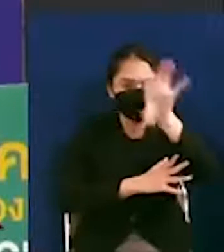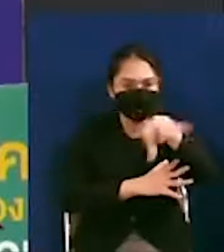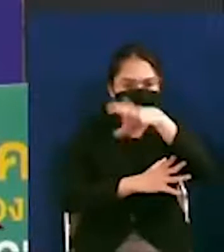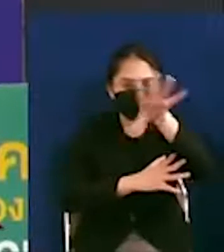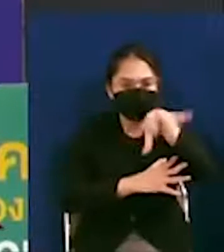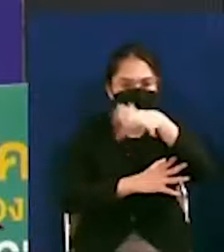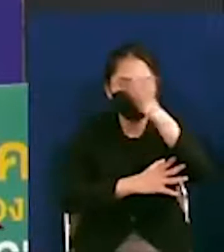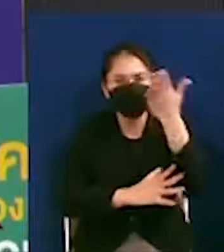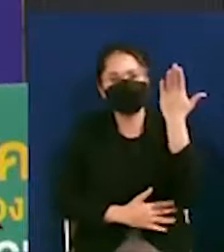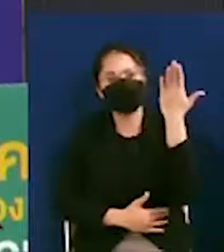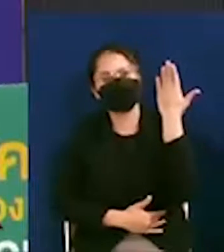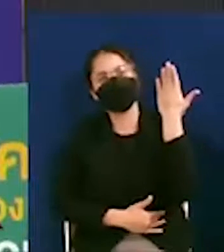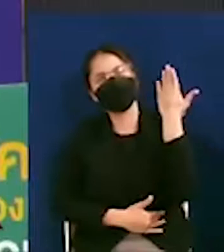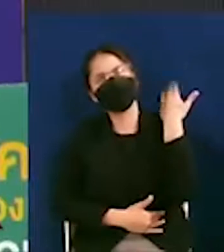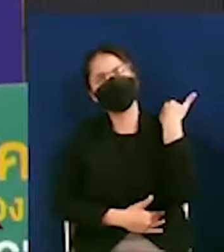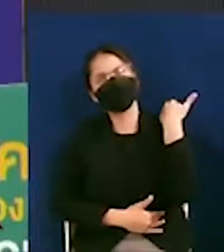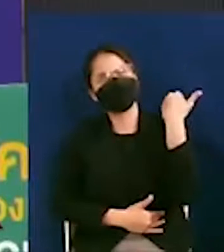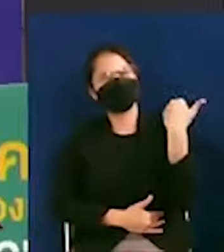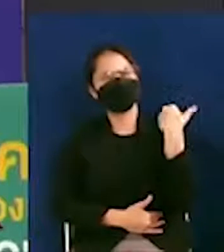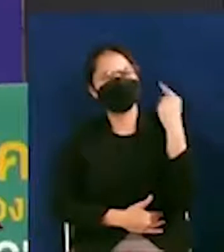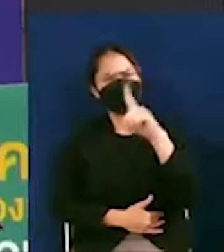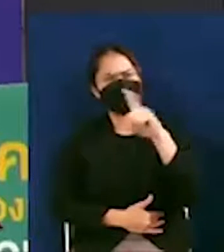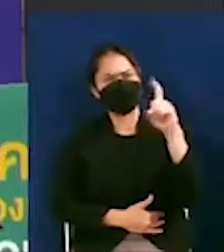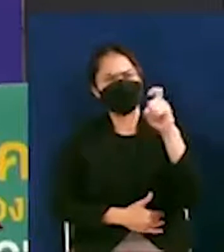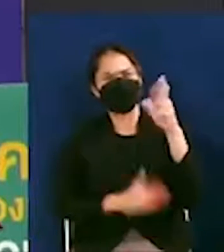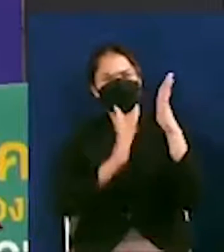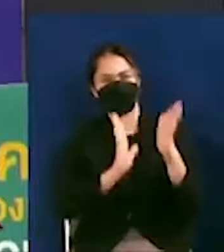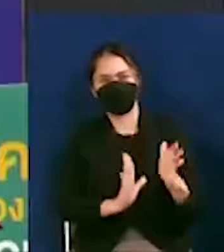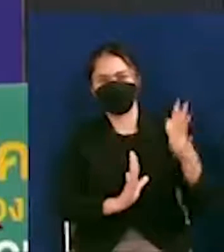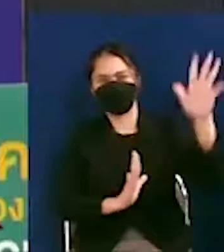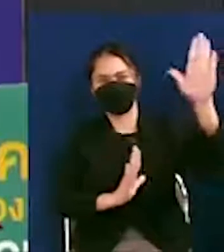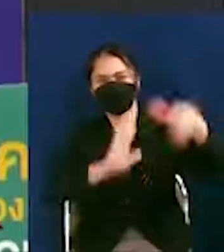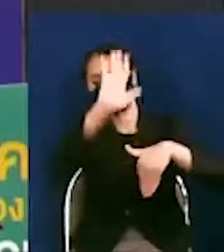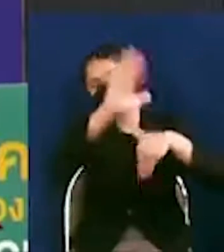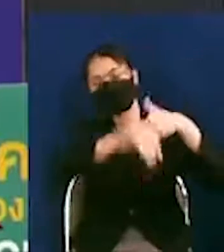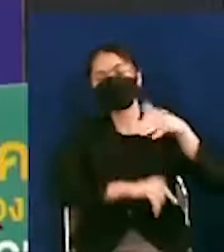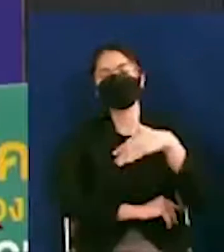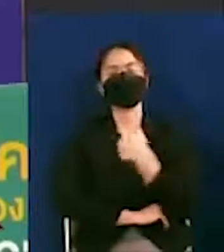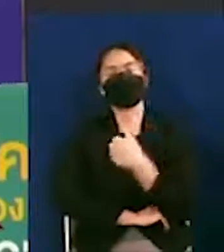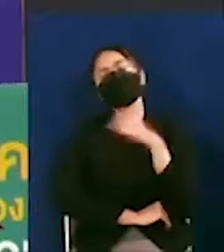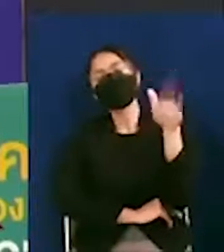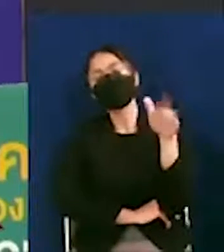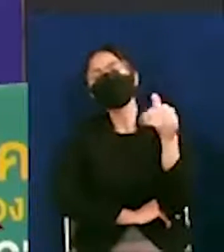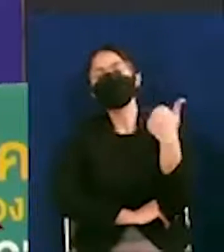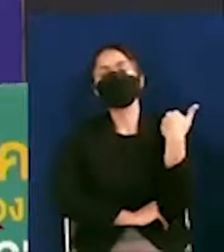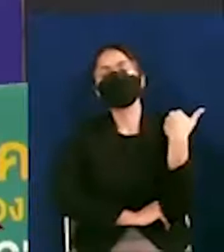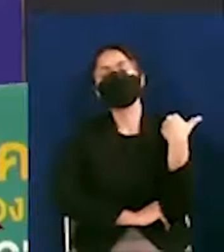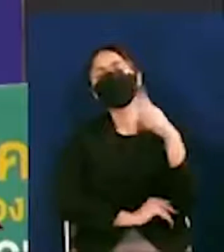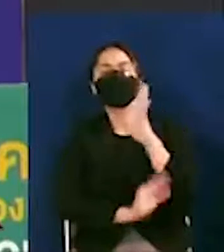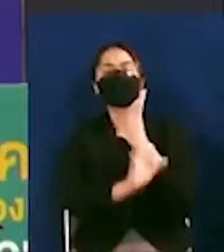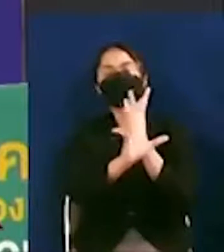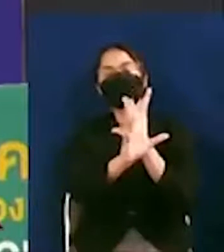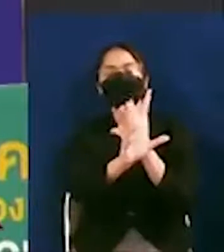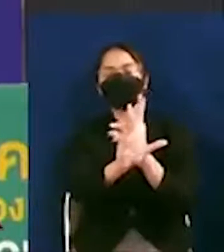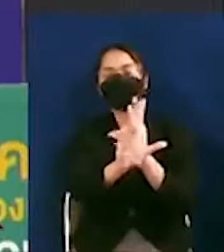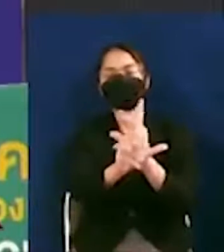อวานนี้ก็มีประมาณสักถ้าผมจำไม่ผิดกับ100คนที่เข้ามาเราก็ปล่อยให้เข้ามาตามระบบพอเข้ามาตามระบบเสร็จเนี่ย